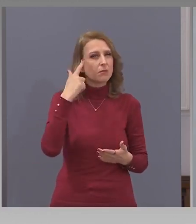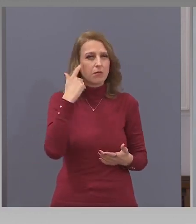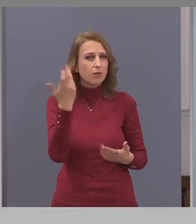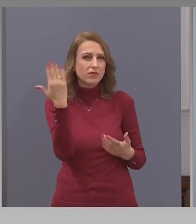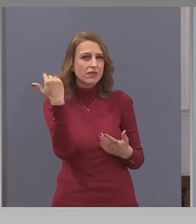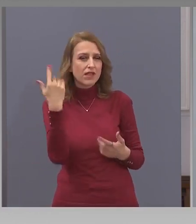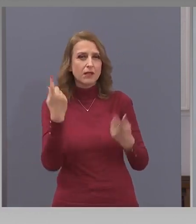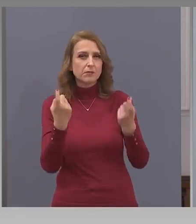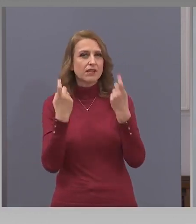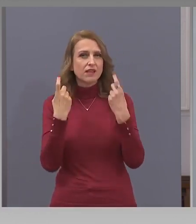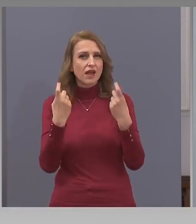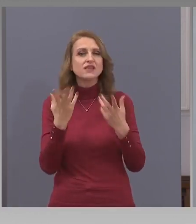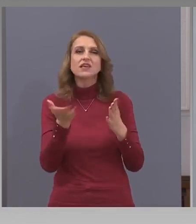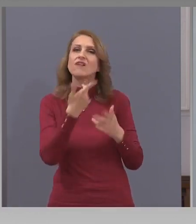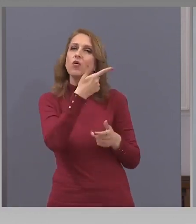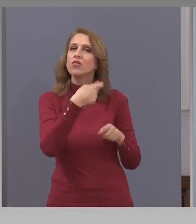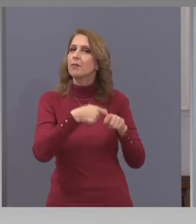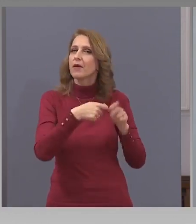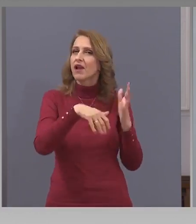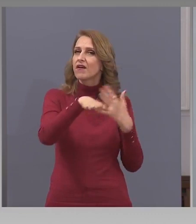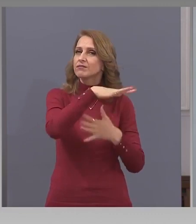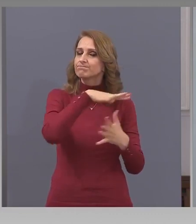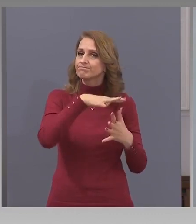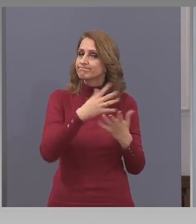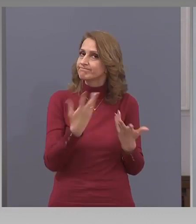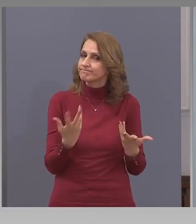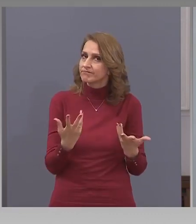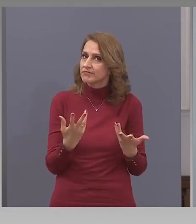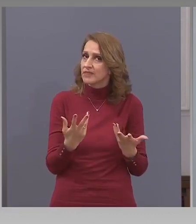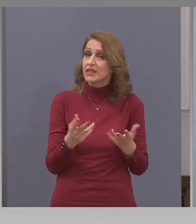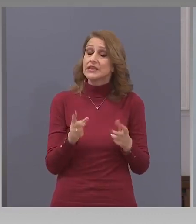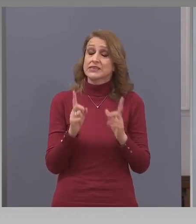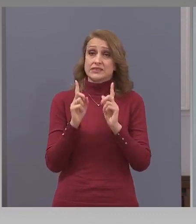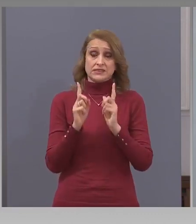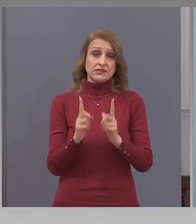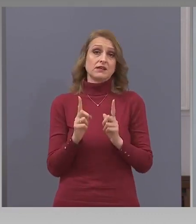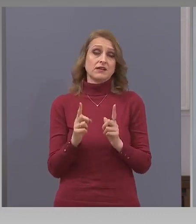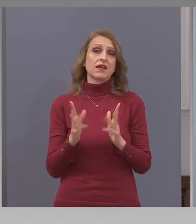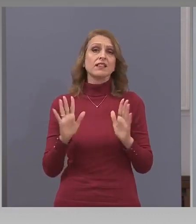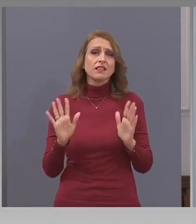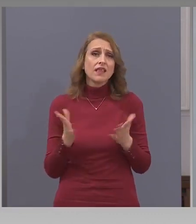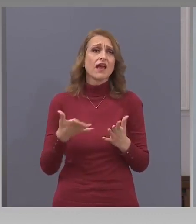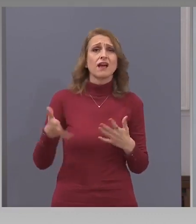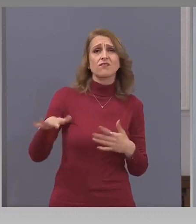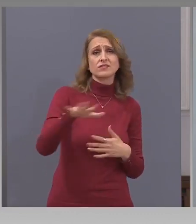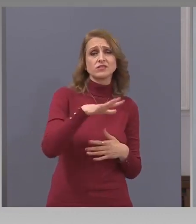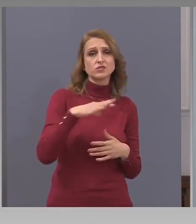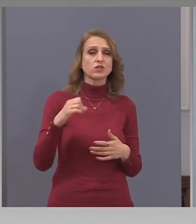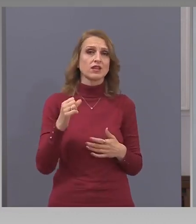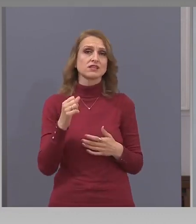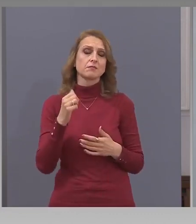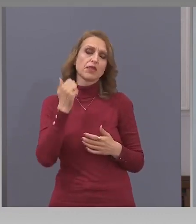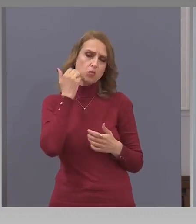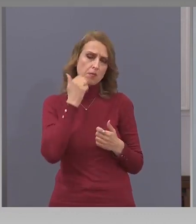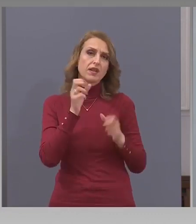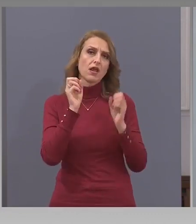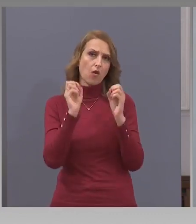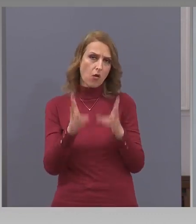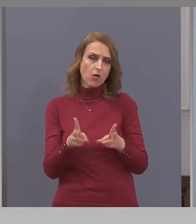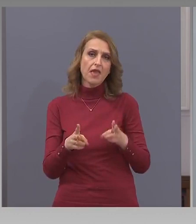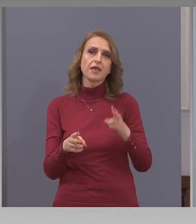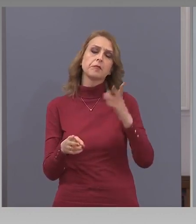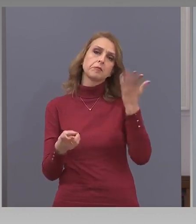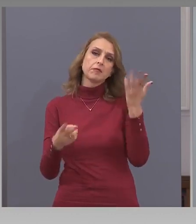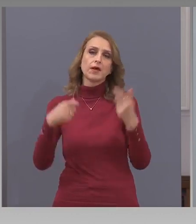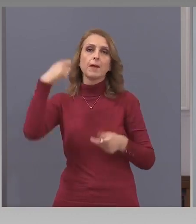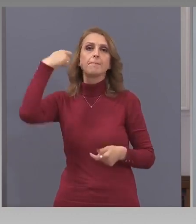какво беше? Така че, нека не сме всички добри. Окей, президента си избра